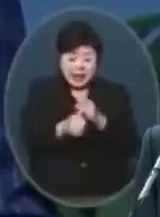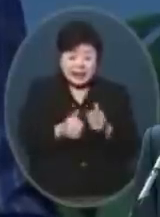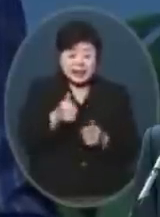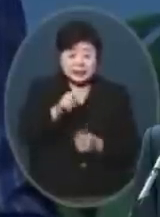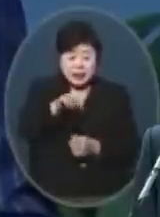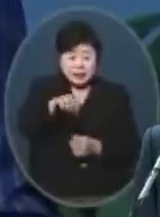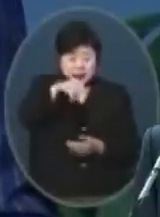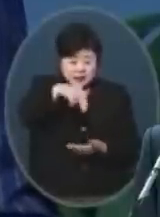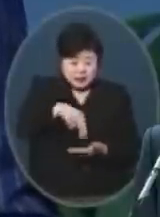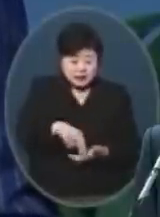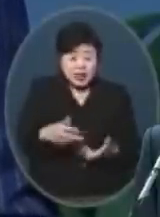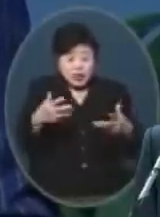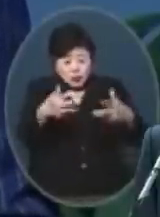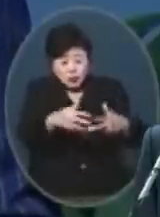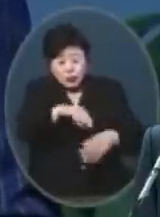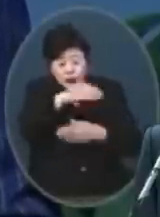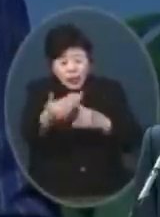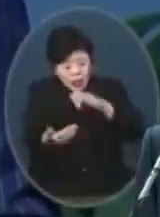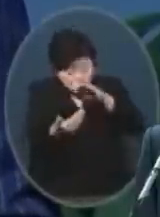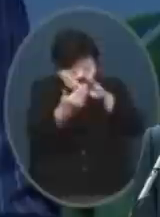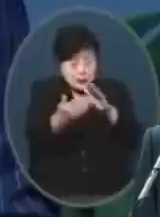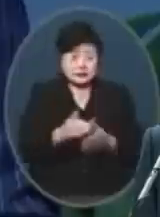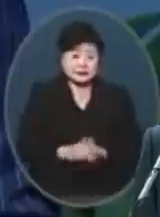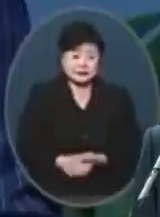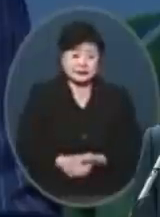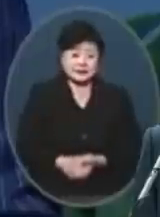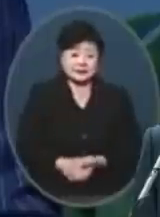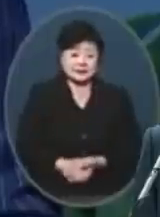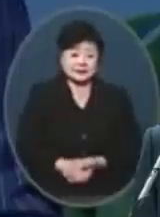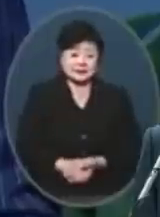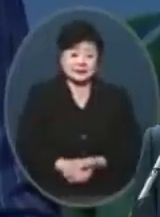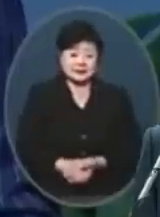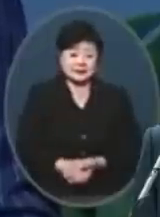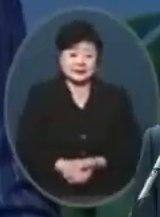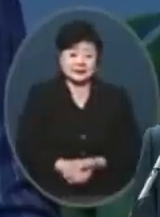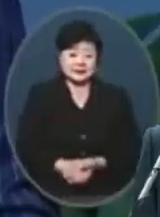쓸 조건을 다 이루는 것입니다.